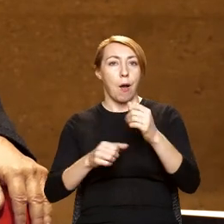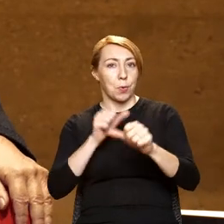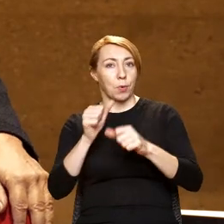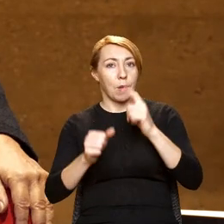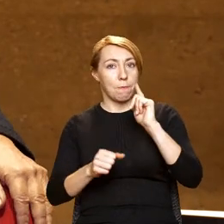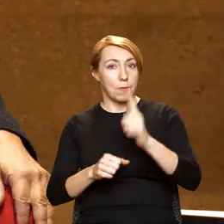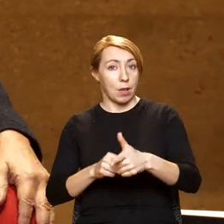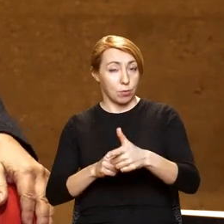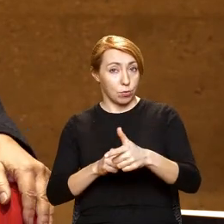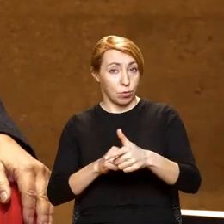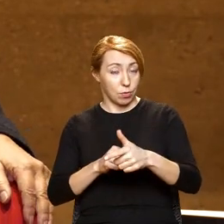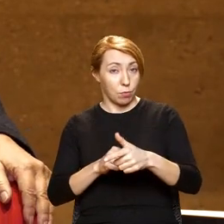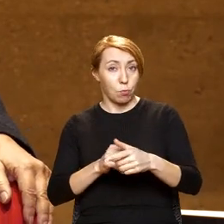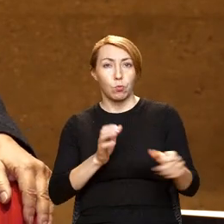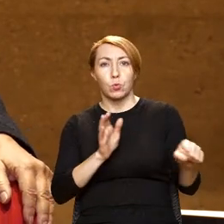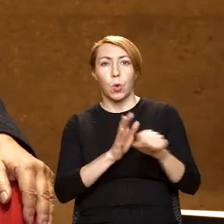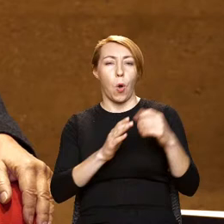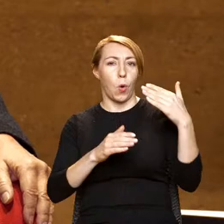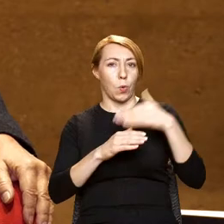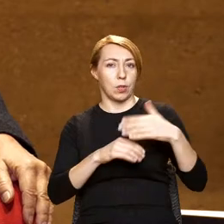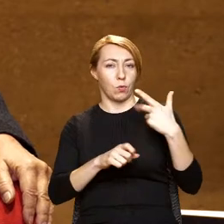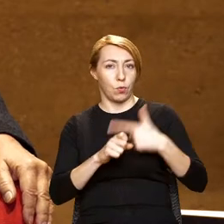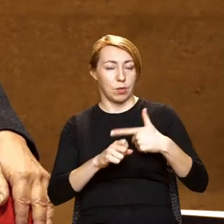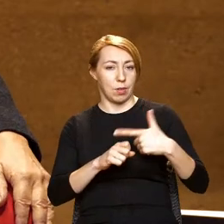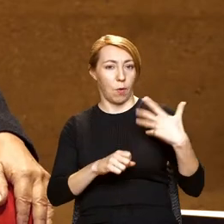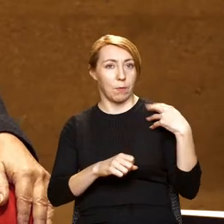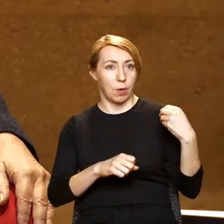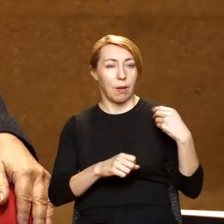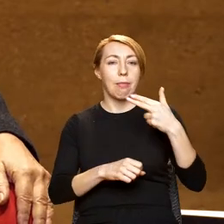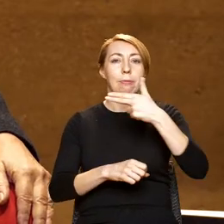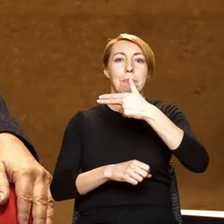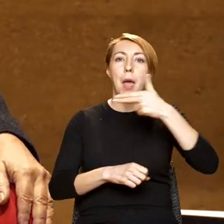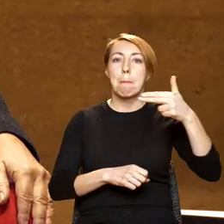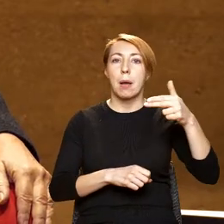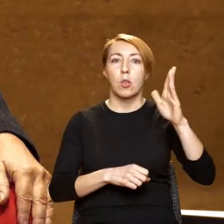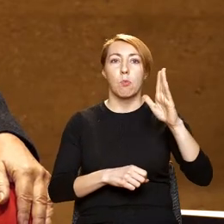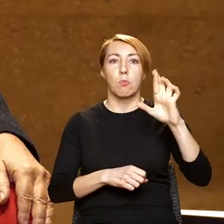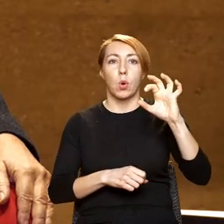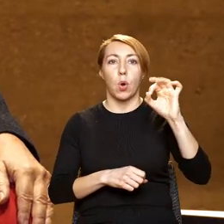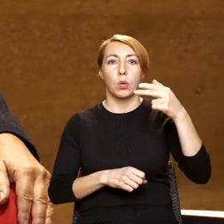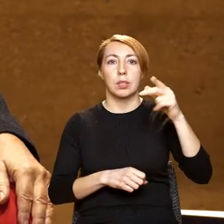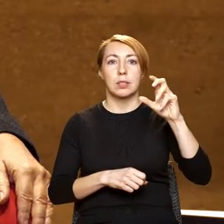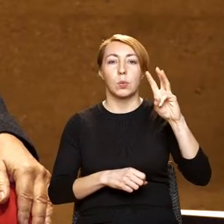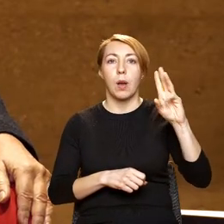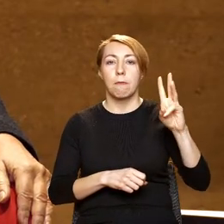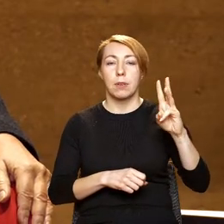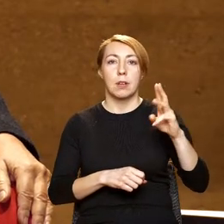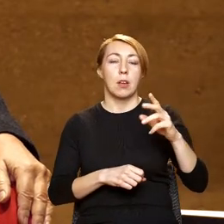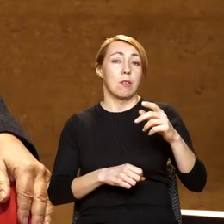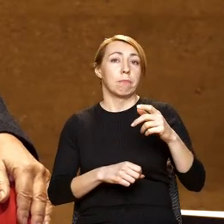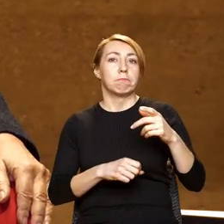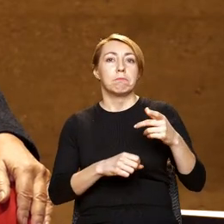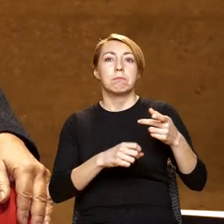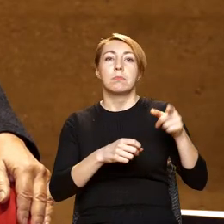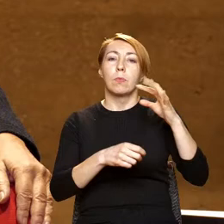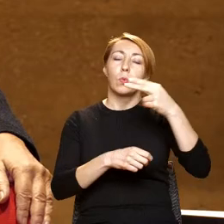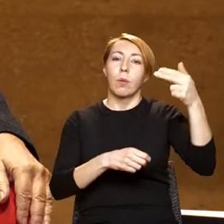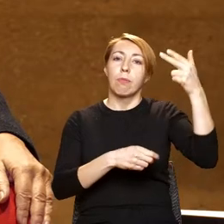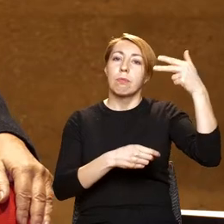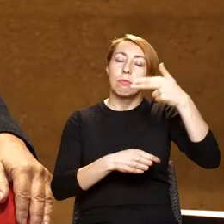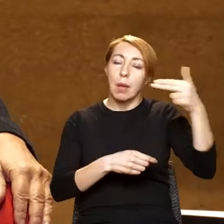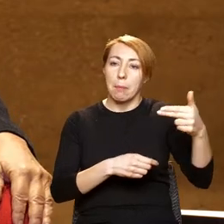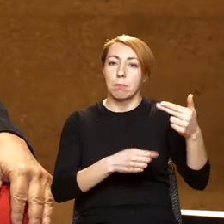czyli do końca XX wieku, na temat Bronisława Piłsudskiego powstało 192 opracowania.